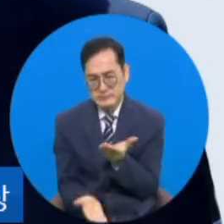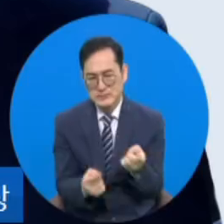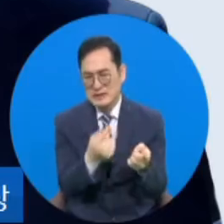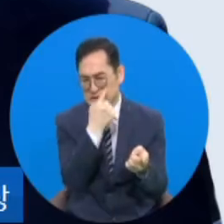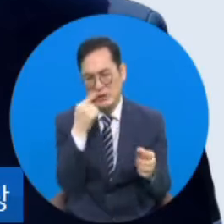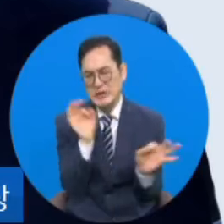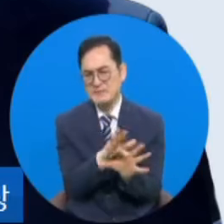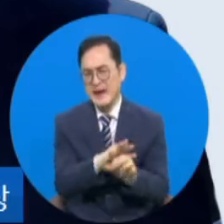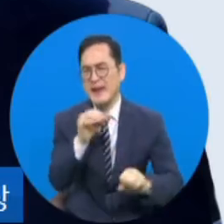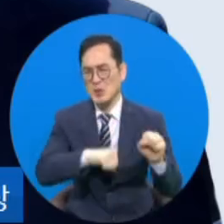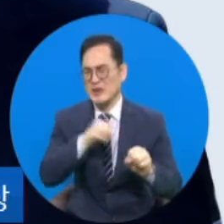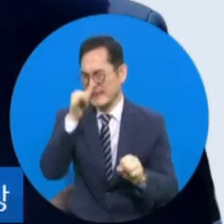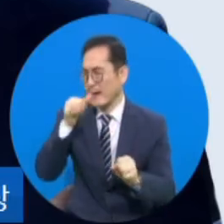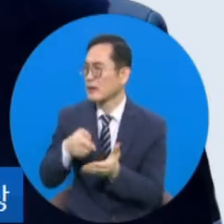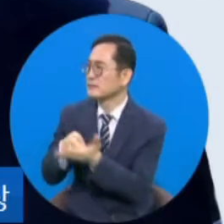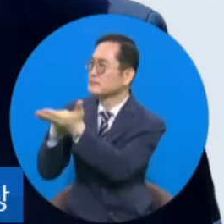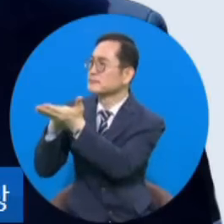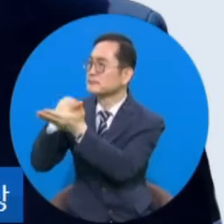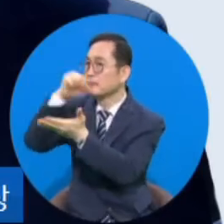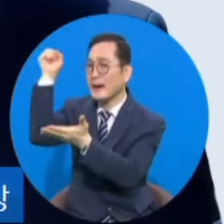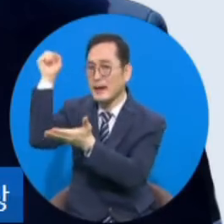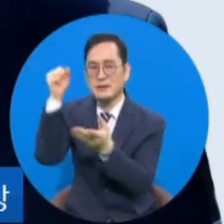강내구씨는 구속됐습니다